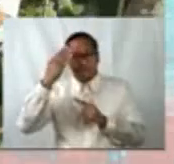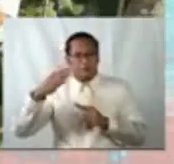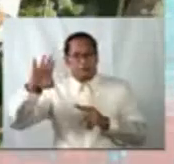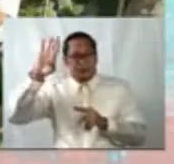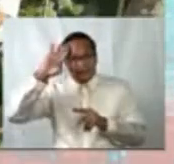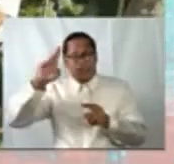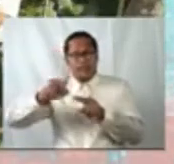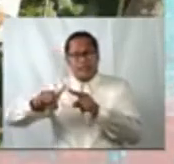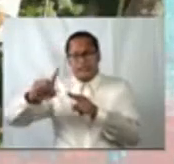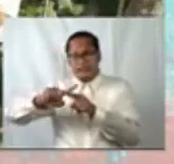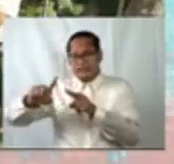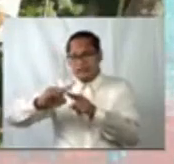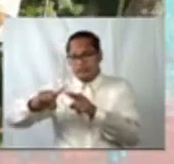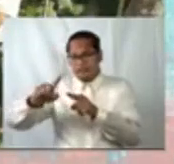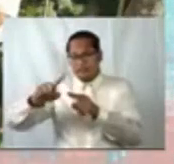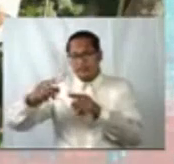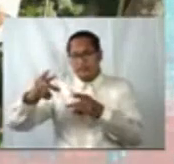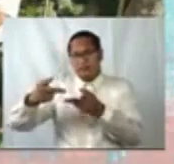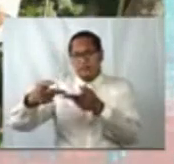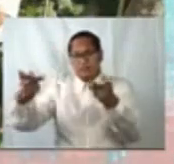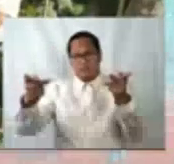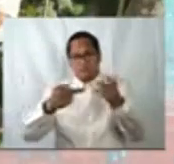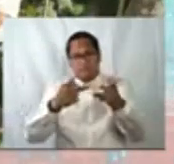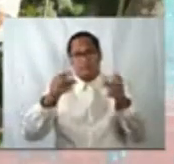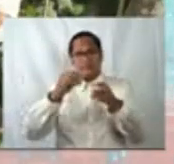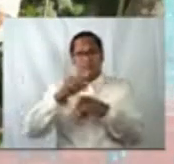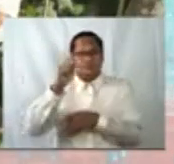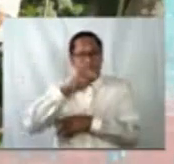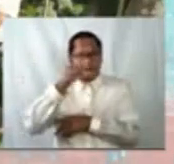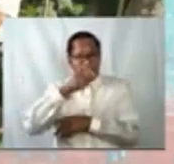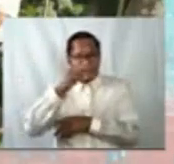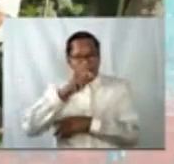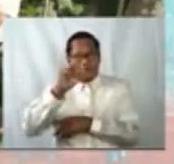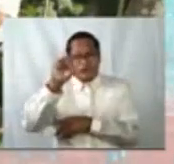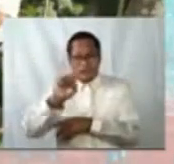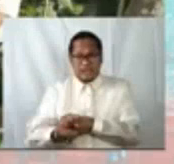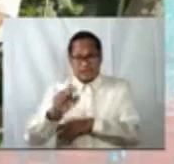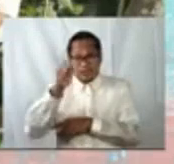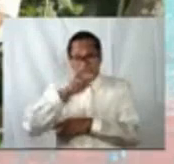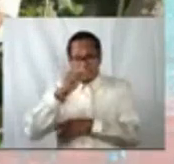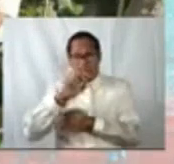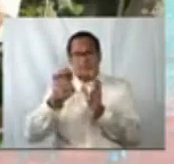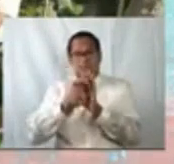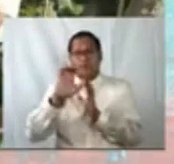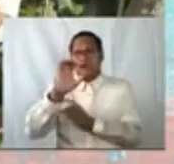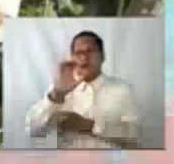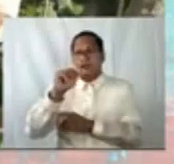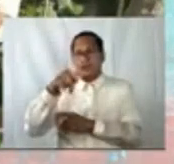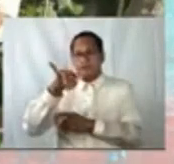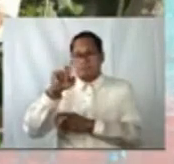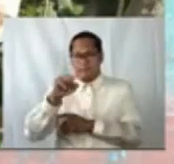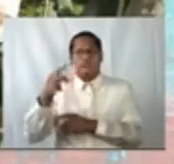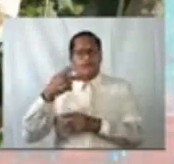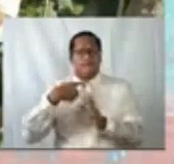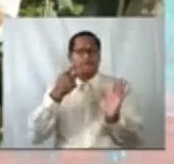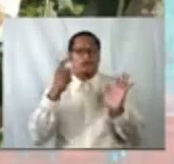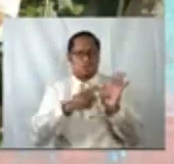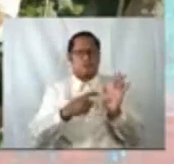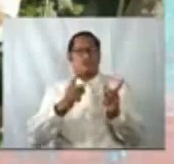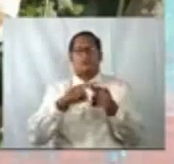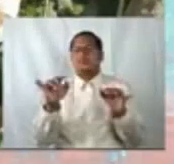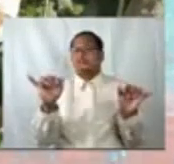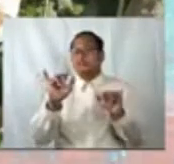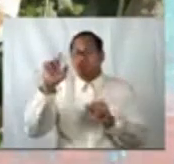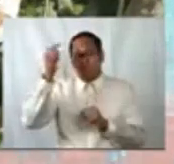sa ating sa Katagalugan, lalo na at sa Capiz, no? Ito'y kinilala rin. At ito po yung pamahalaan